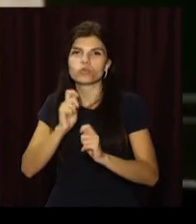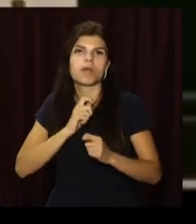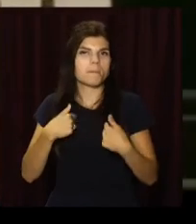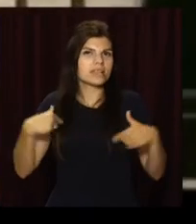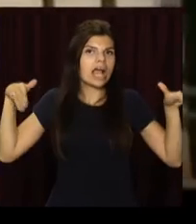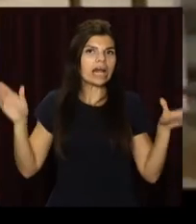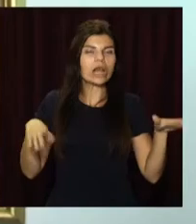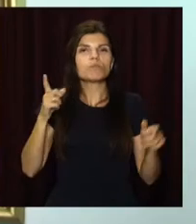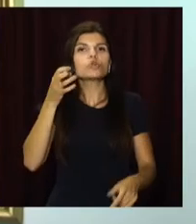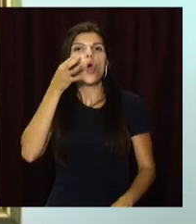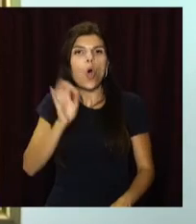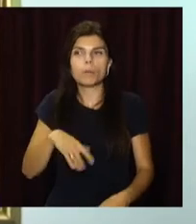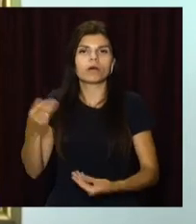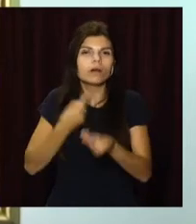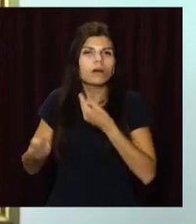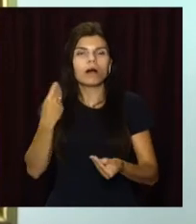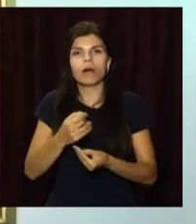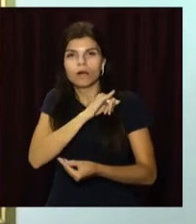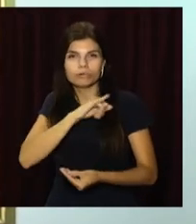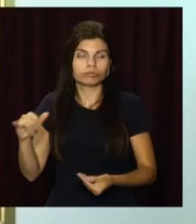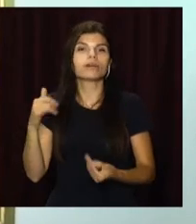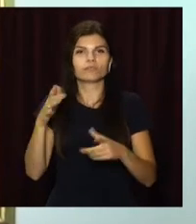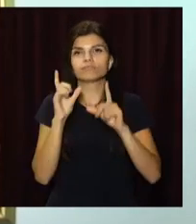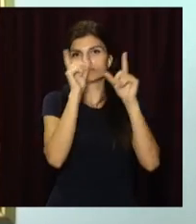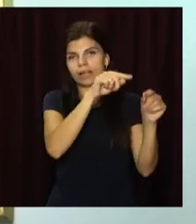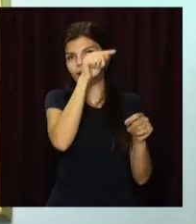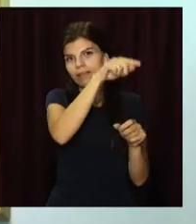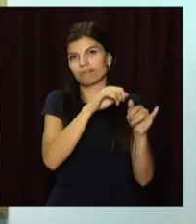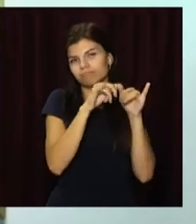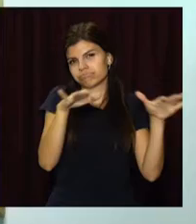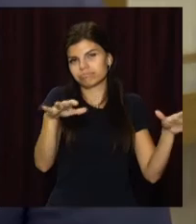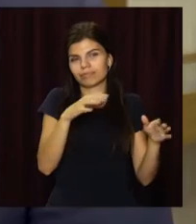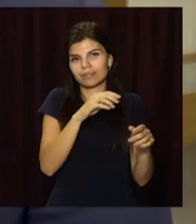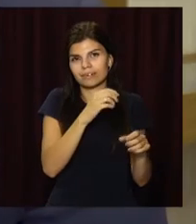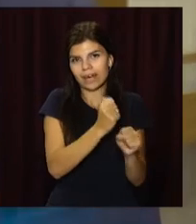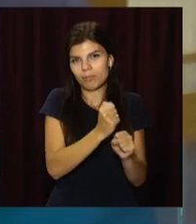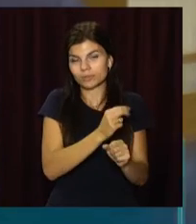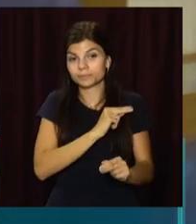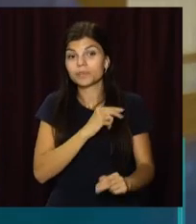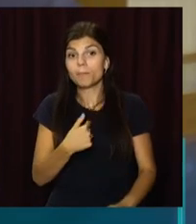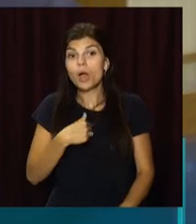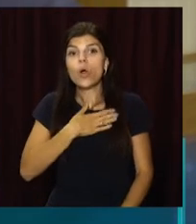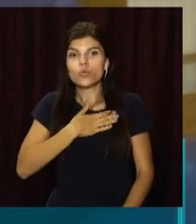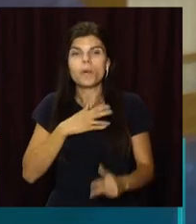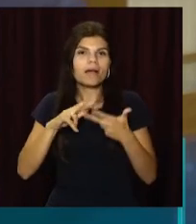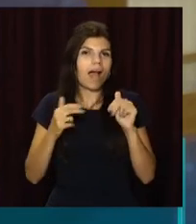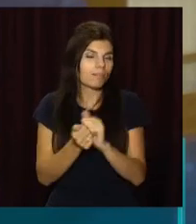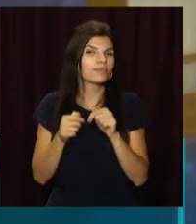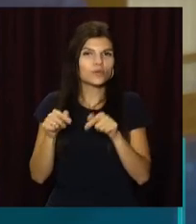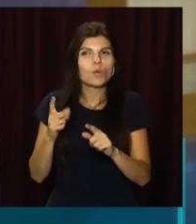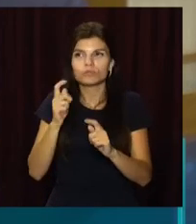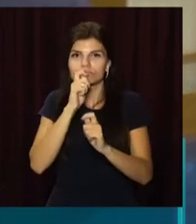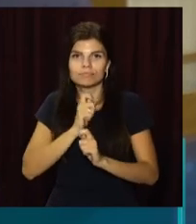крила. Він дуже тепло і бережно відноситься к этому городу, в целом к Украине. Мы любим Кам'янське,